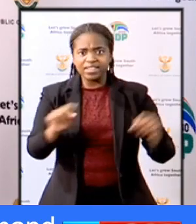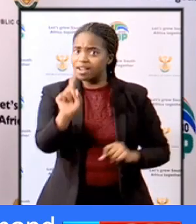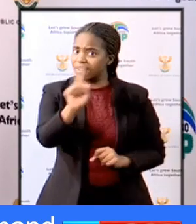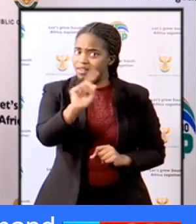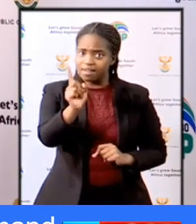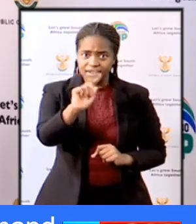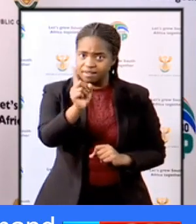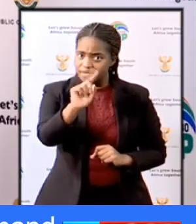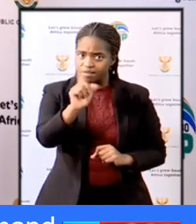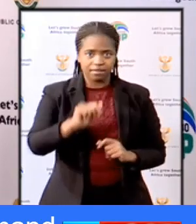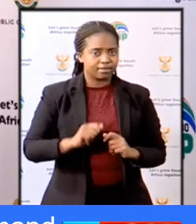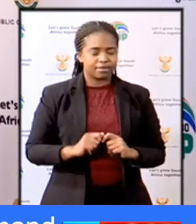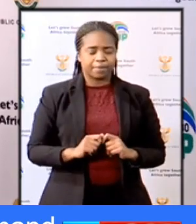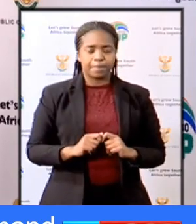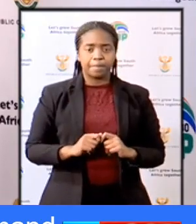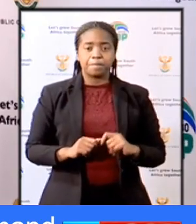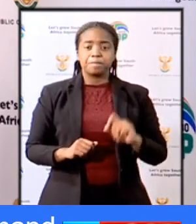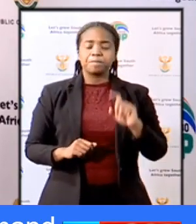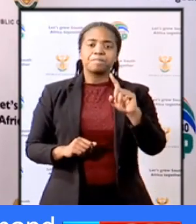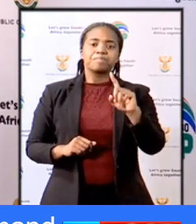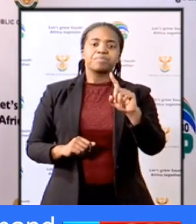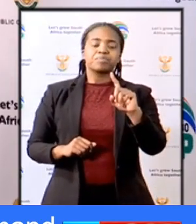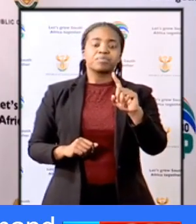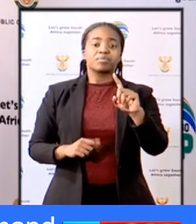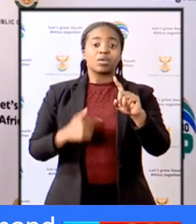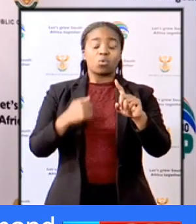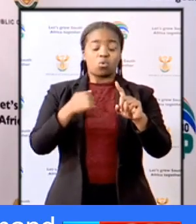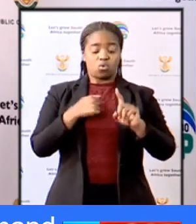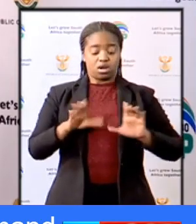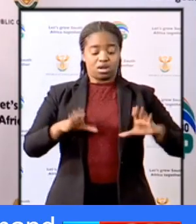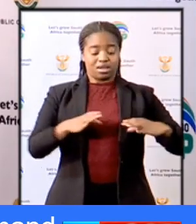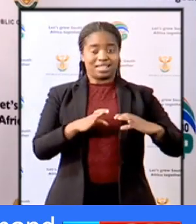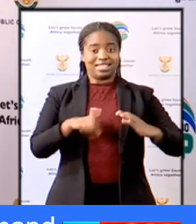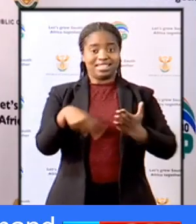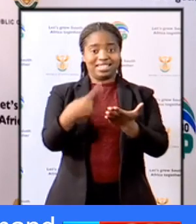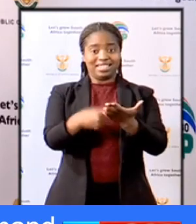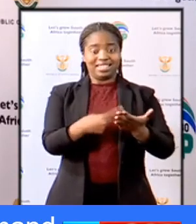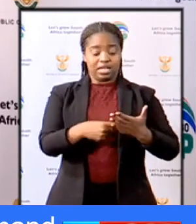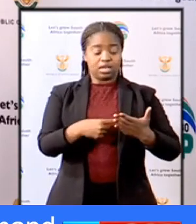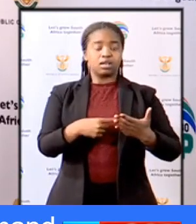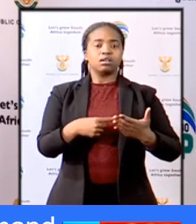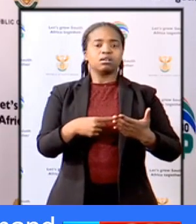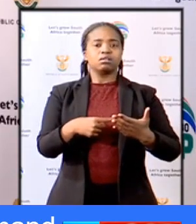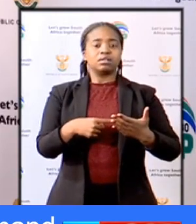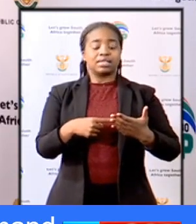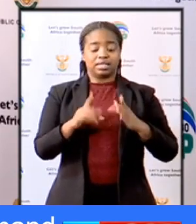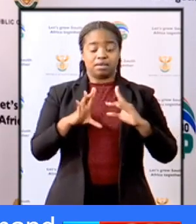Empeleni ngokusho kwenhlangano yezempilo